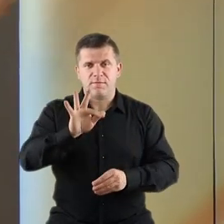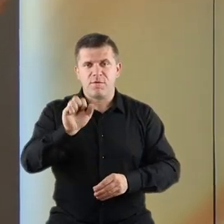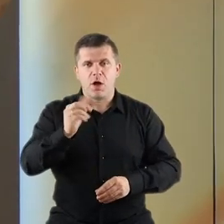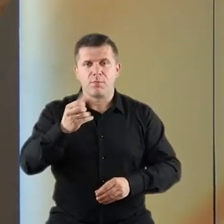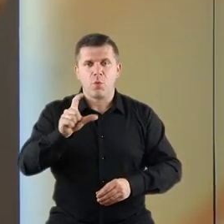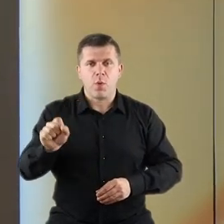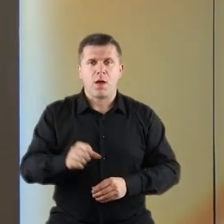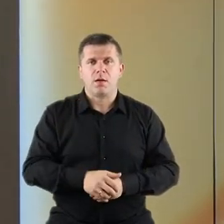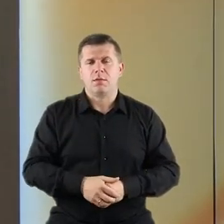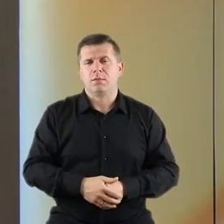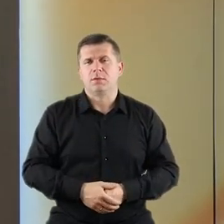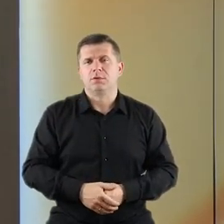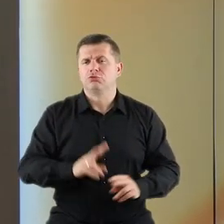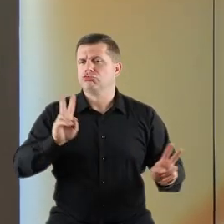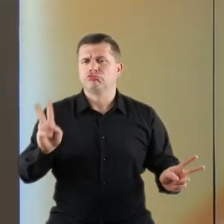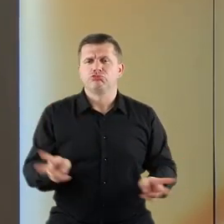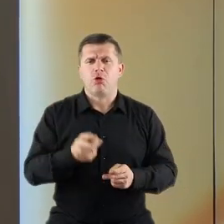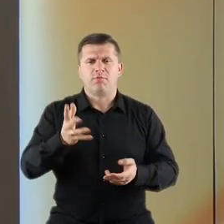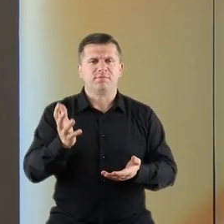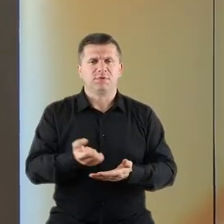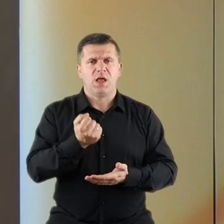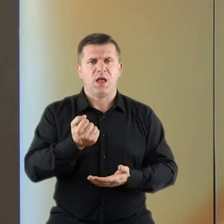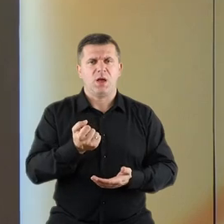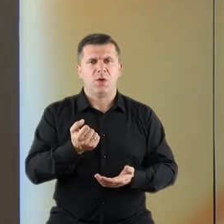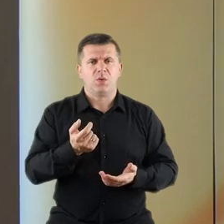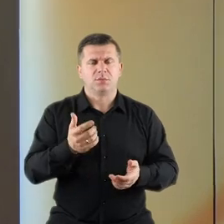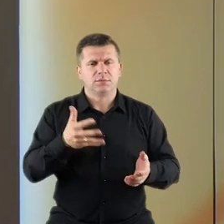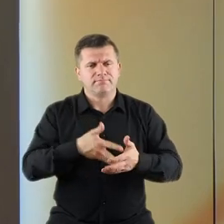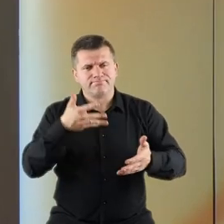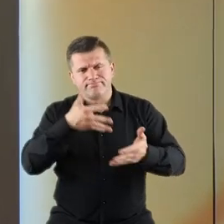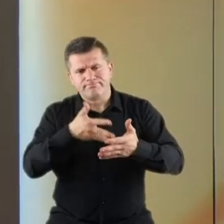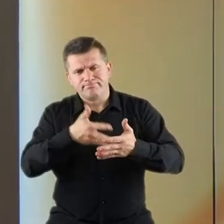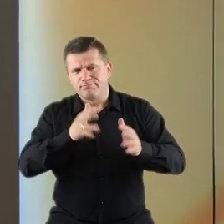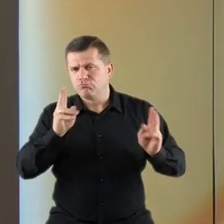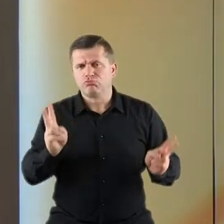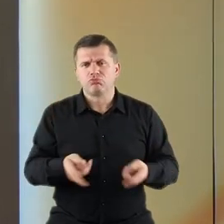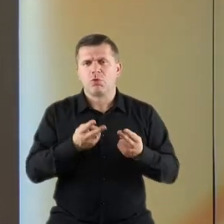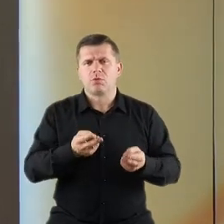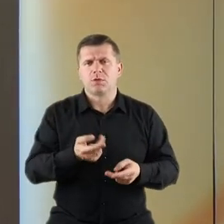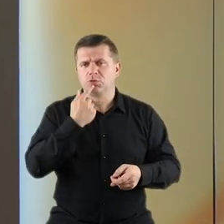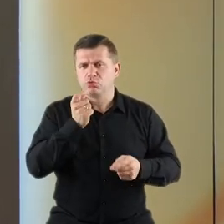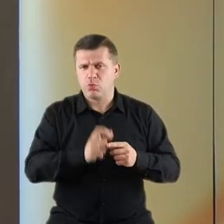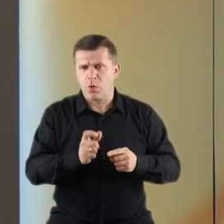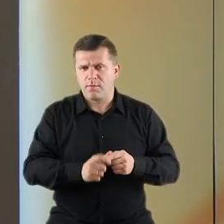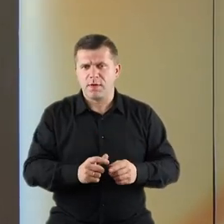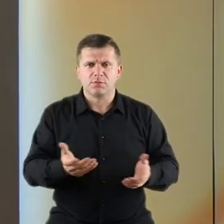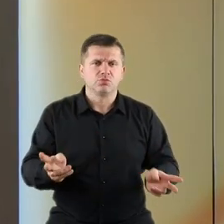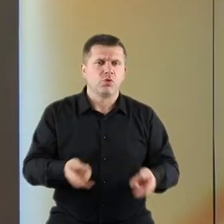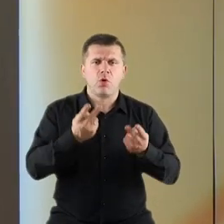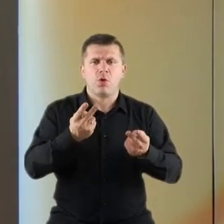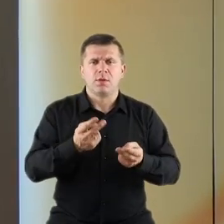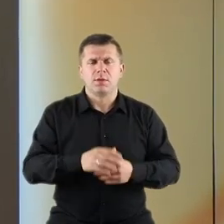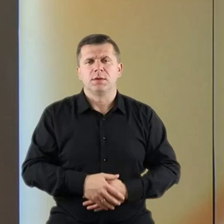uroczyska w kontekście się w zielony tym trzeba postawić diagnozę tak przez chłopa czy z baby ty z